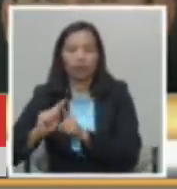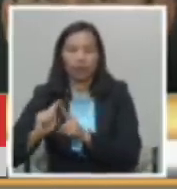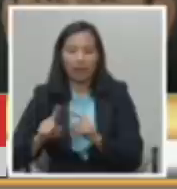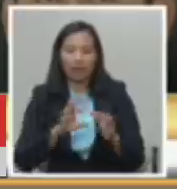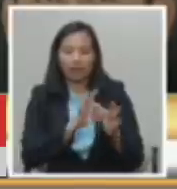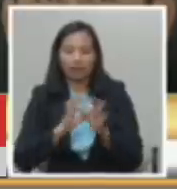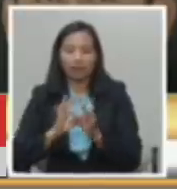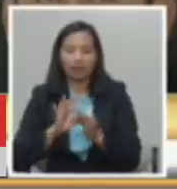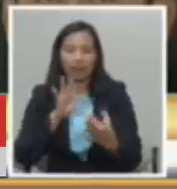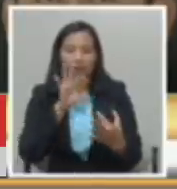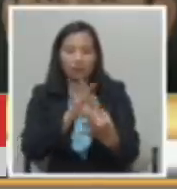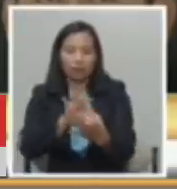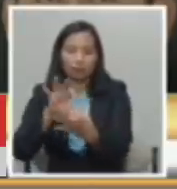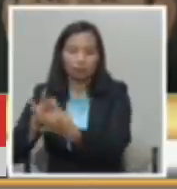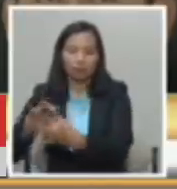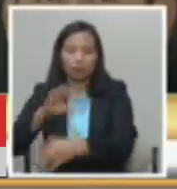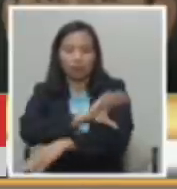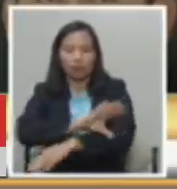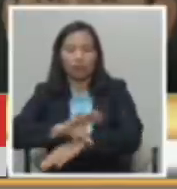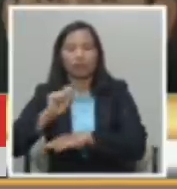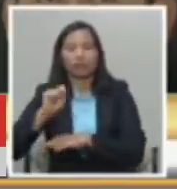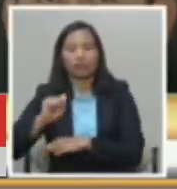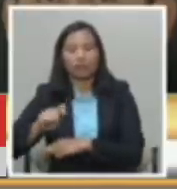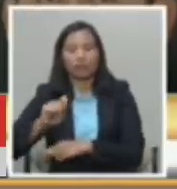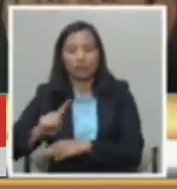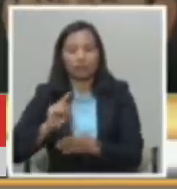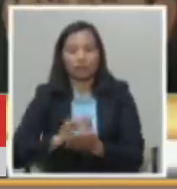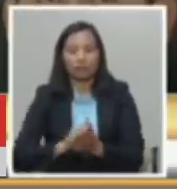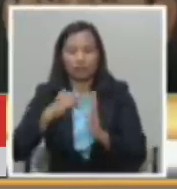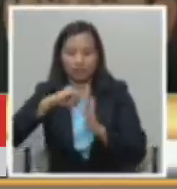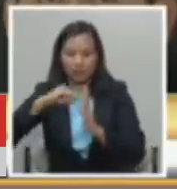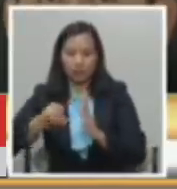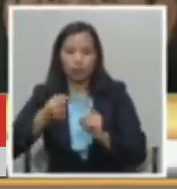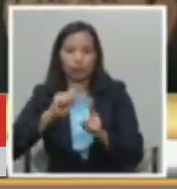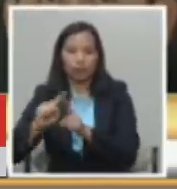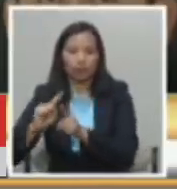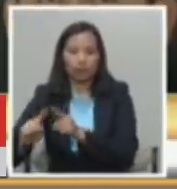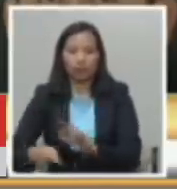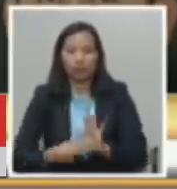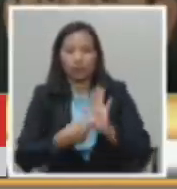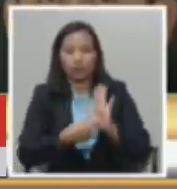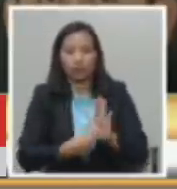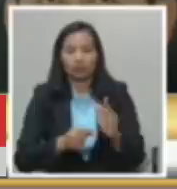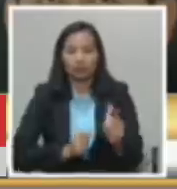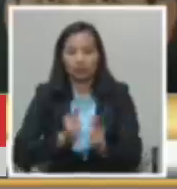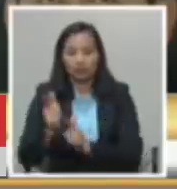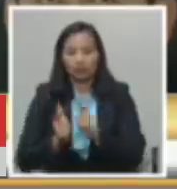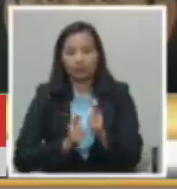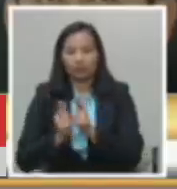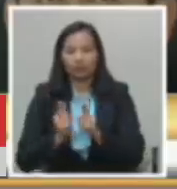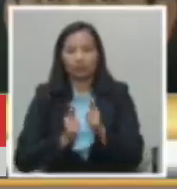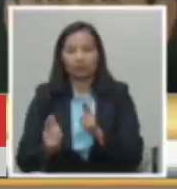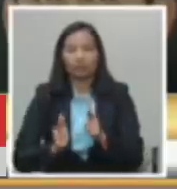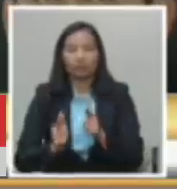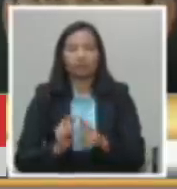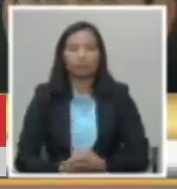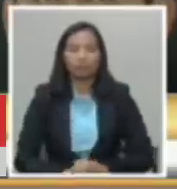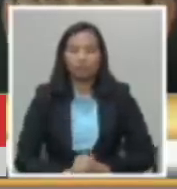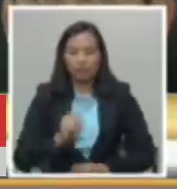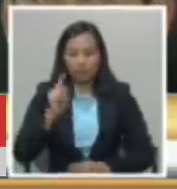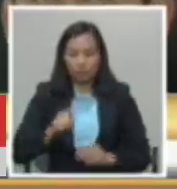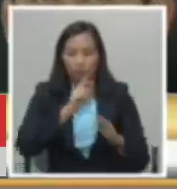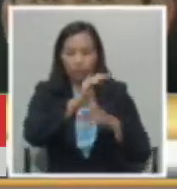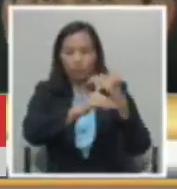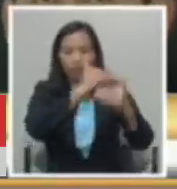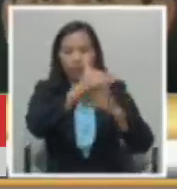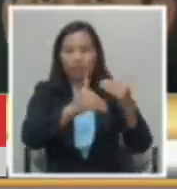ต่อถึงรถไฟความเร็วสูงในจังหวัดต่างๆผมยกตัวอย่างเช่นจังหวัดเลยควรจะพัฒนาเส้น